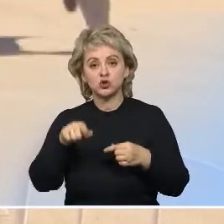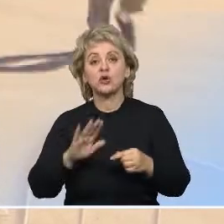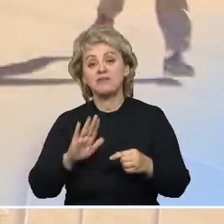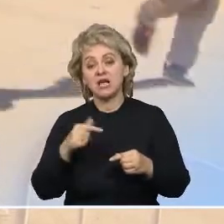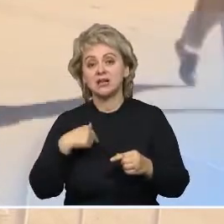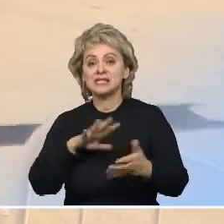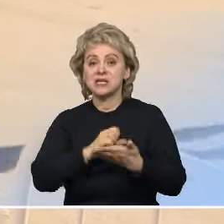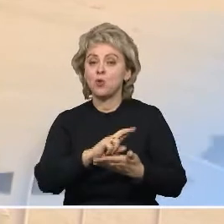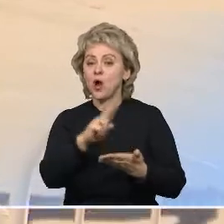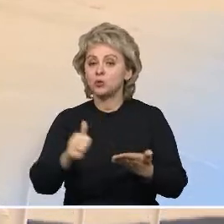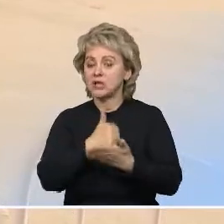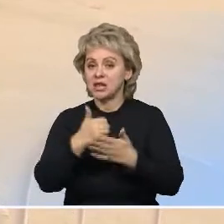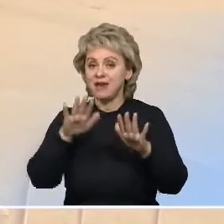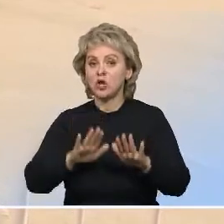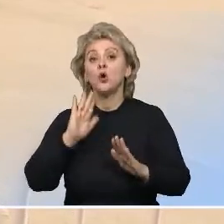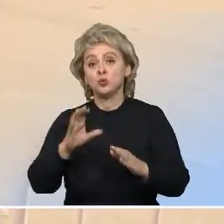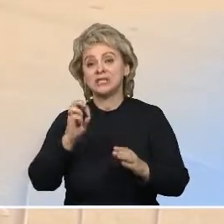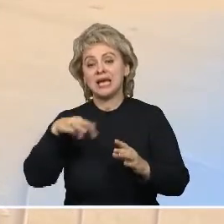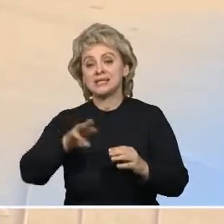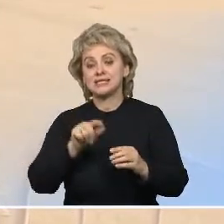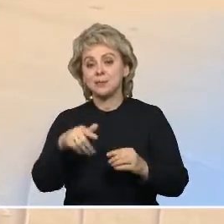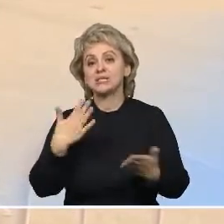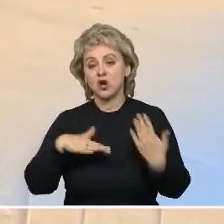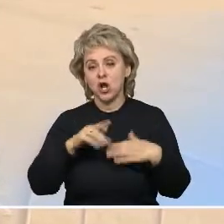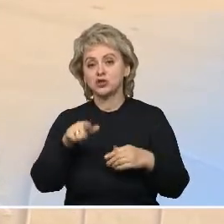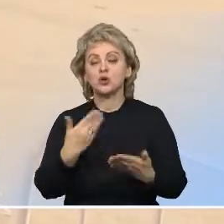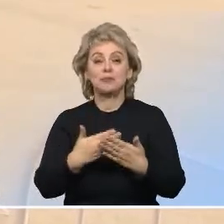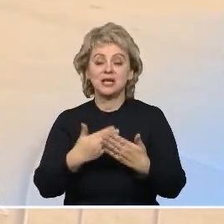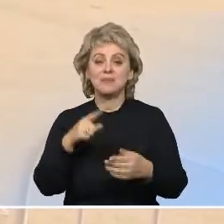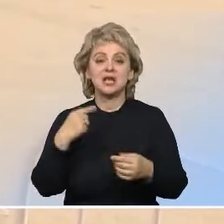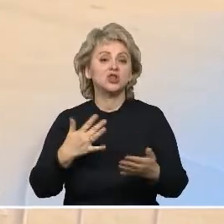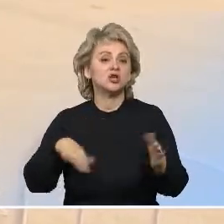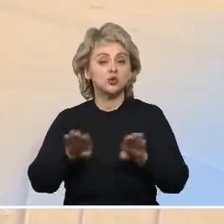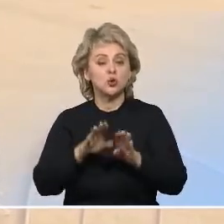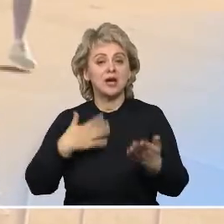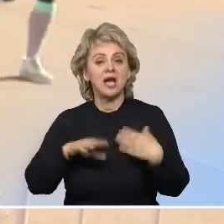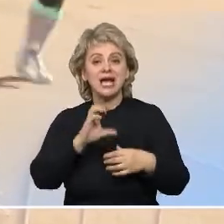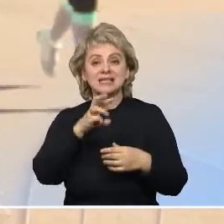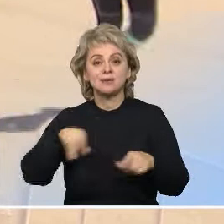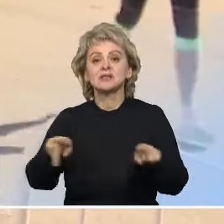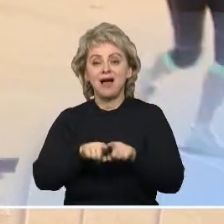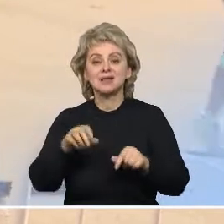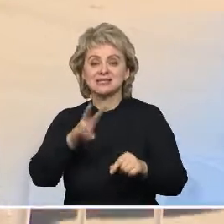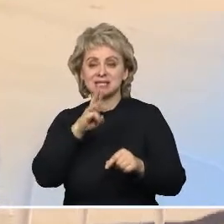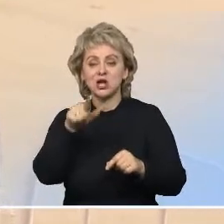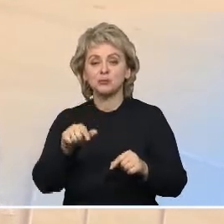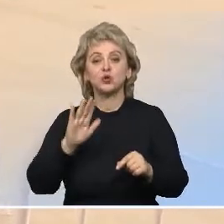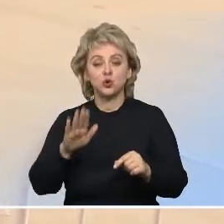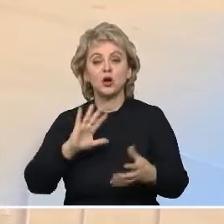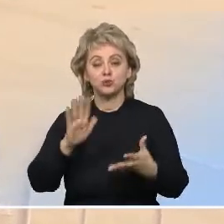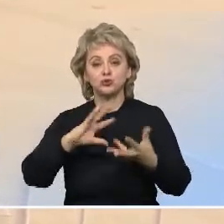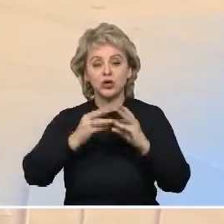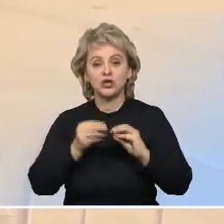ли займу какое-то призовое место. Но придет смс-ка радостная. Ну, примерно так настолько радостная, как смс-ка о зарплате. Но только придет с